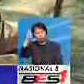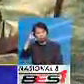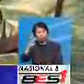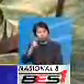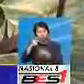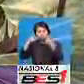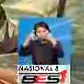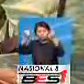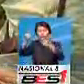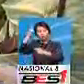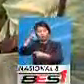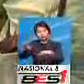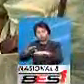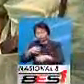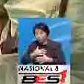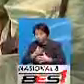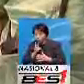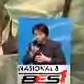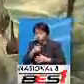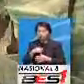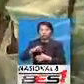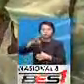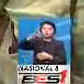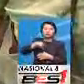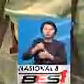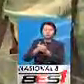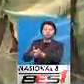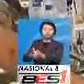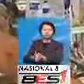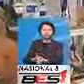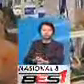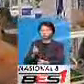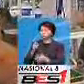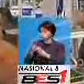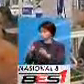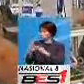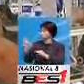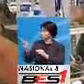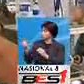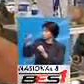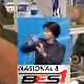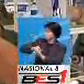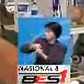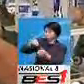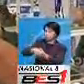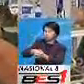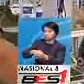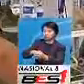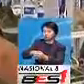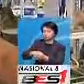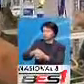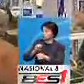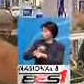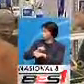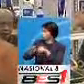hasil kejayaan dia membuatkan semangat saya naik. Dan boleh ceritakan sikit pelibatan adik dalam